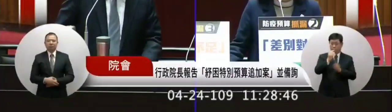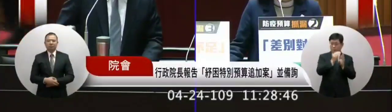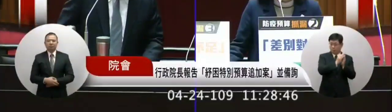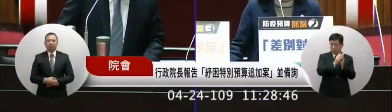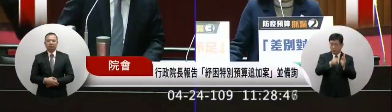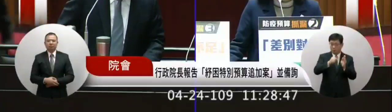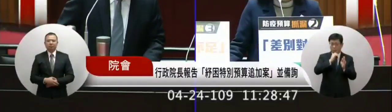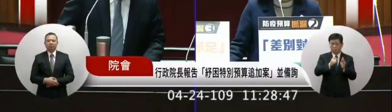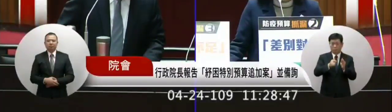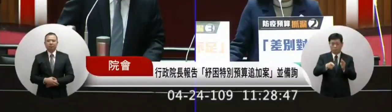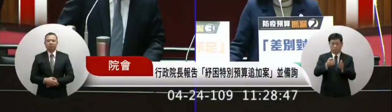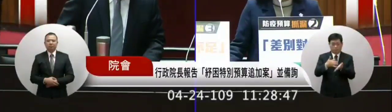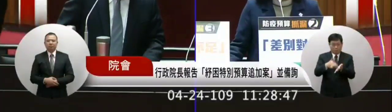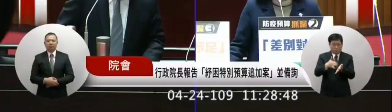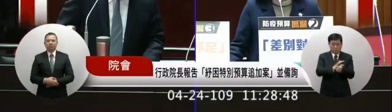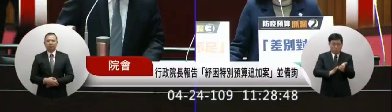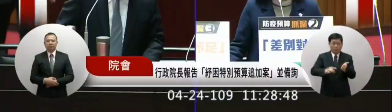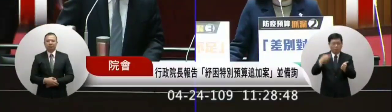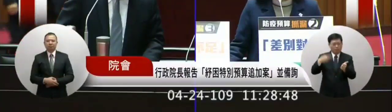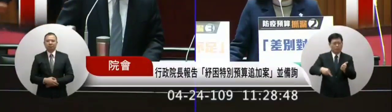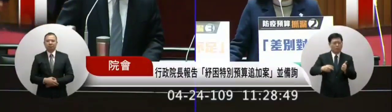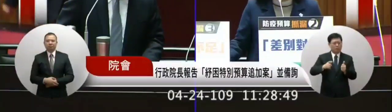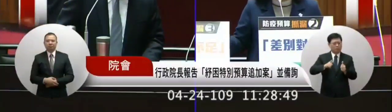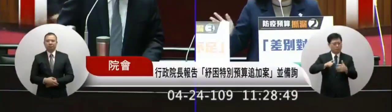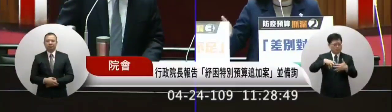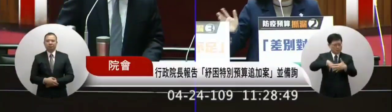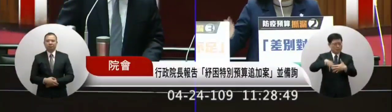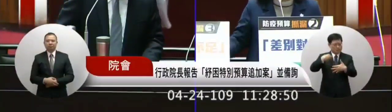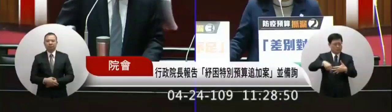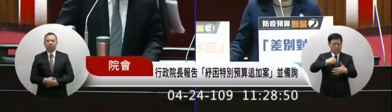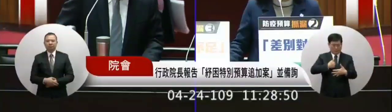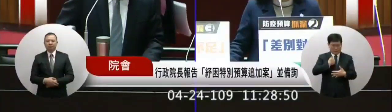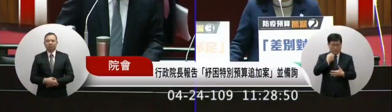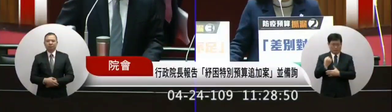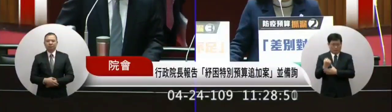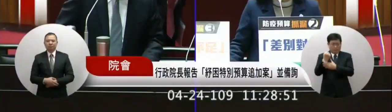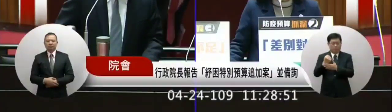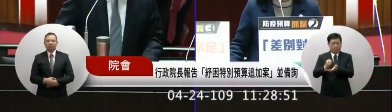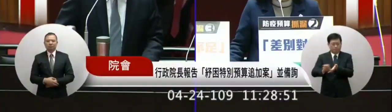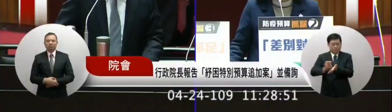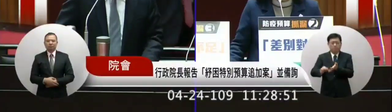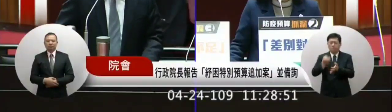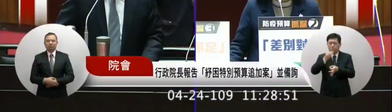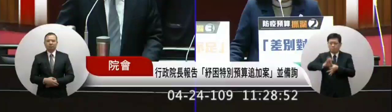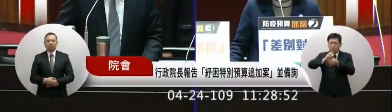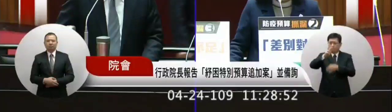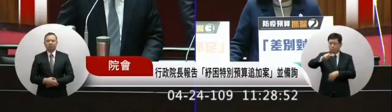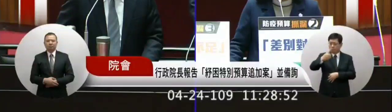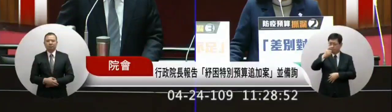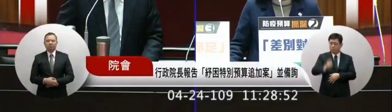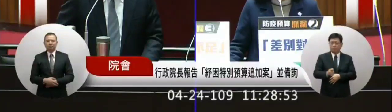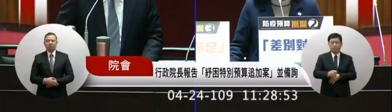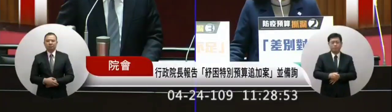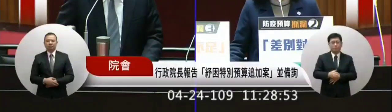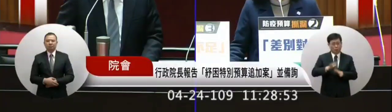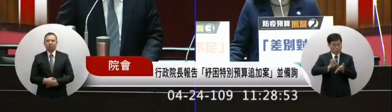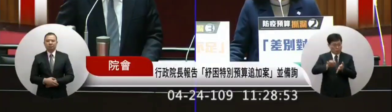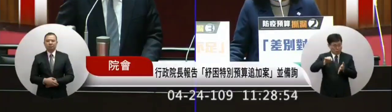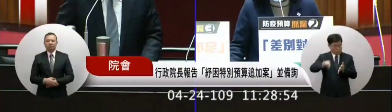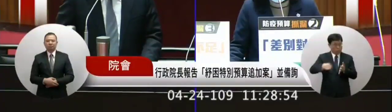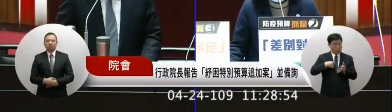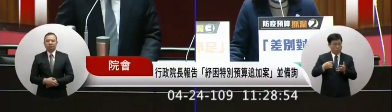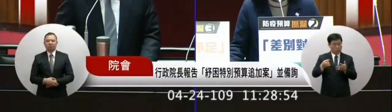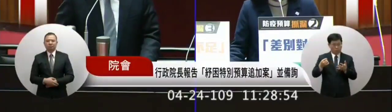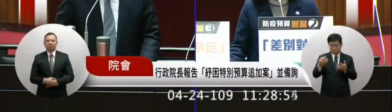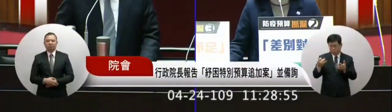照旧这个疫情的影响之外，大概我们心中还有一个实体的资源金源是可以再增加2100亿。那我就用这个